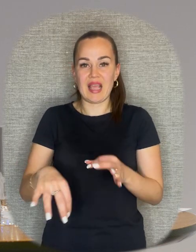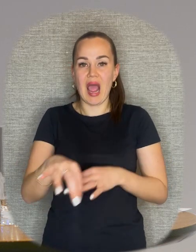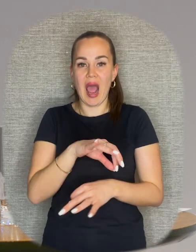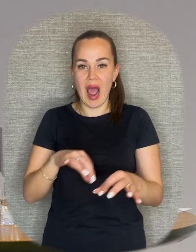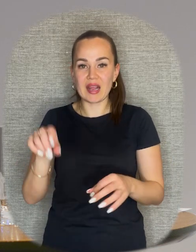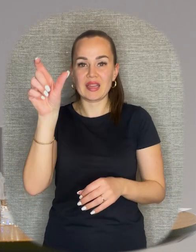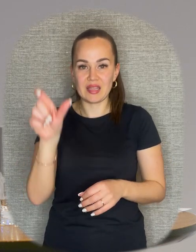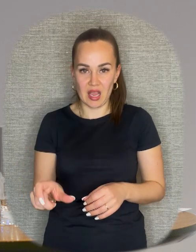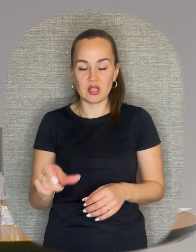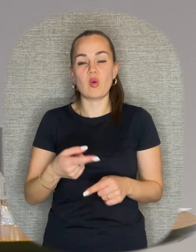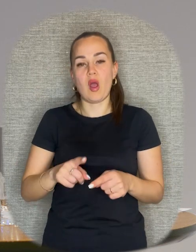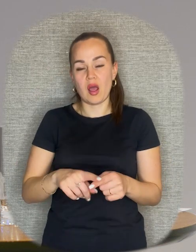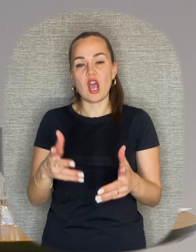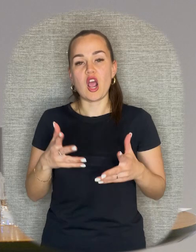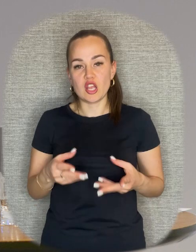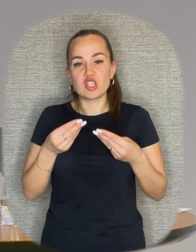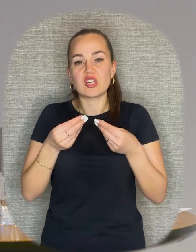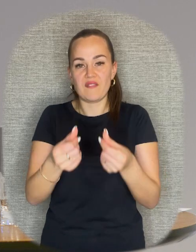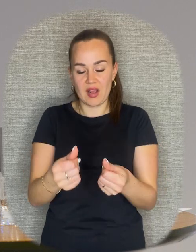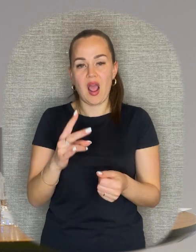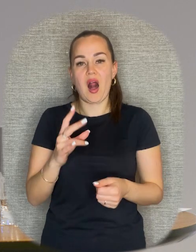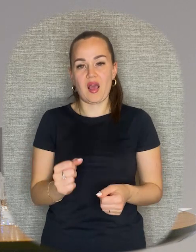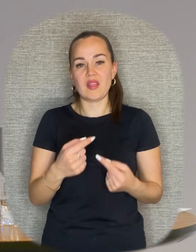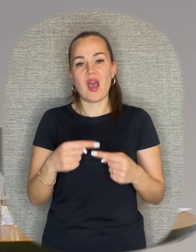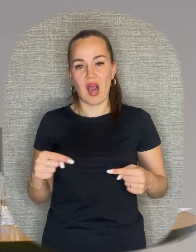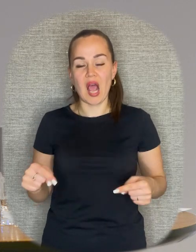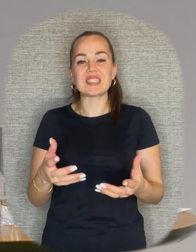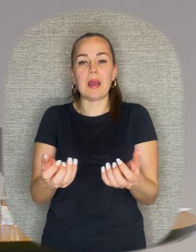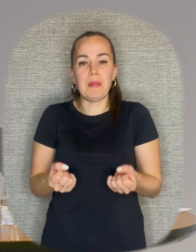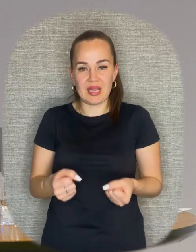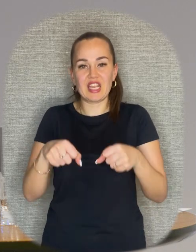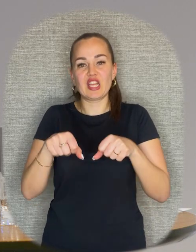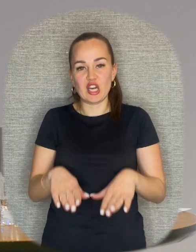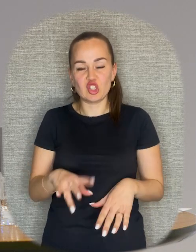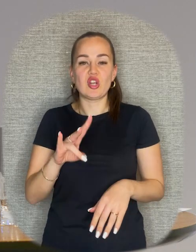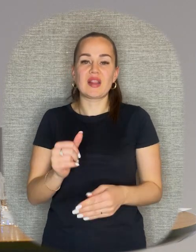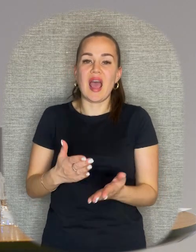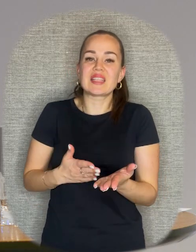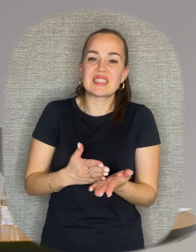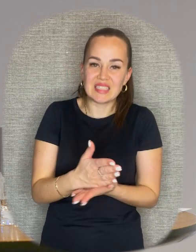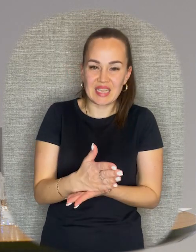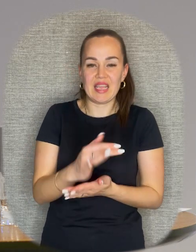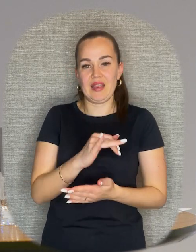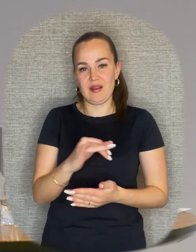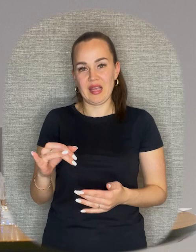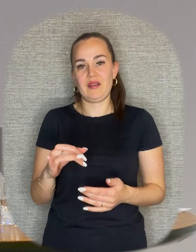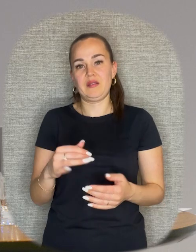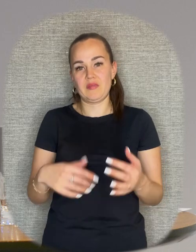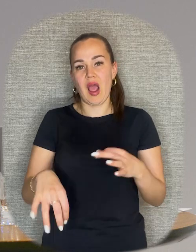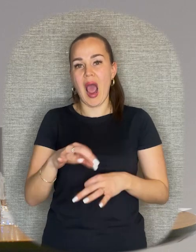Ленинградские архитекторы конечно это тоже влияло на принятые решения влияло на стилистику на